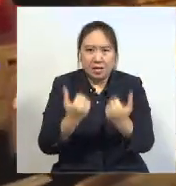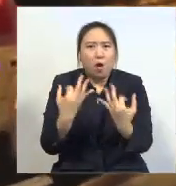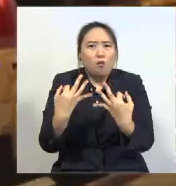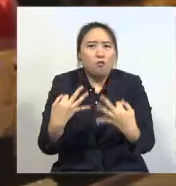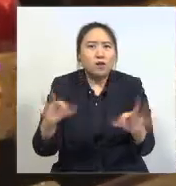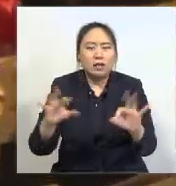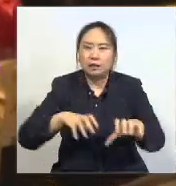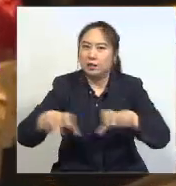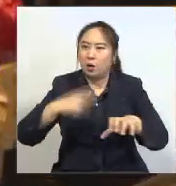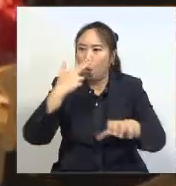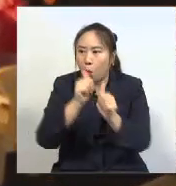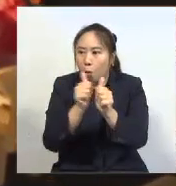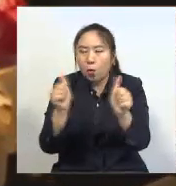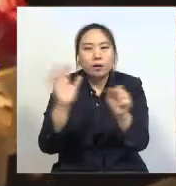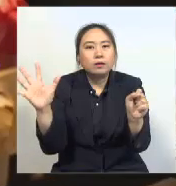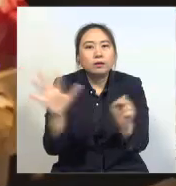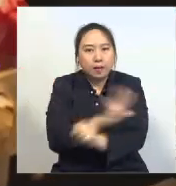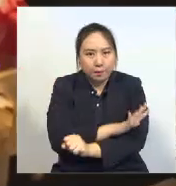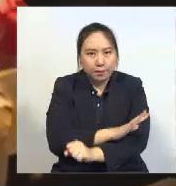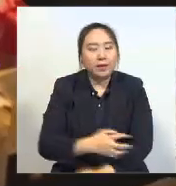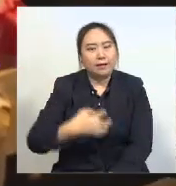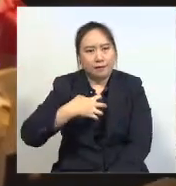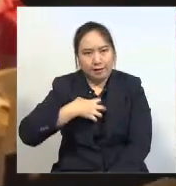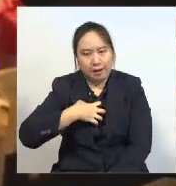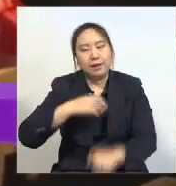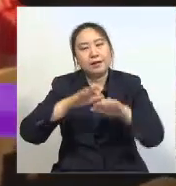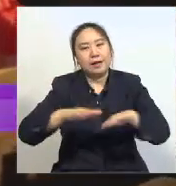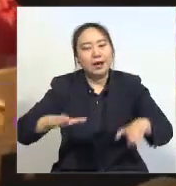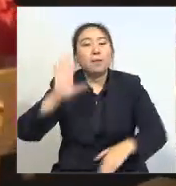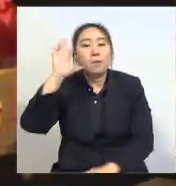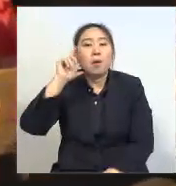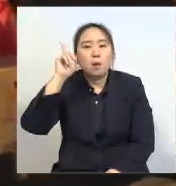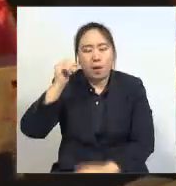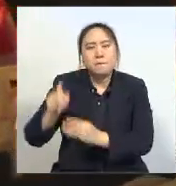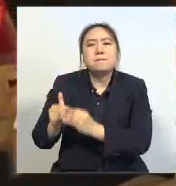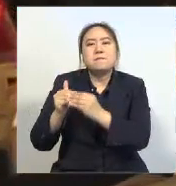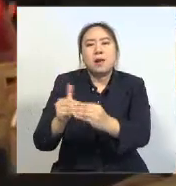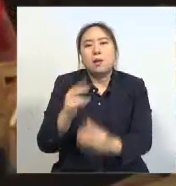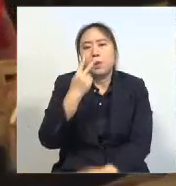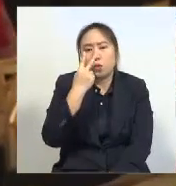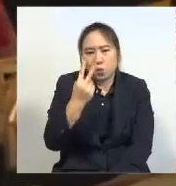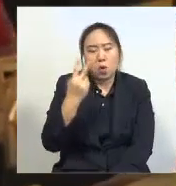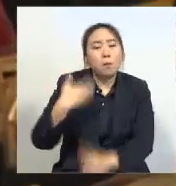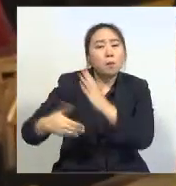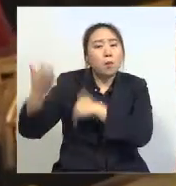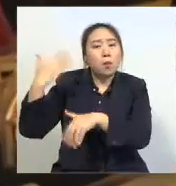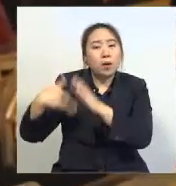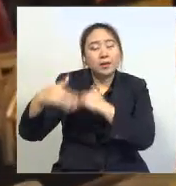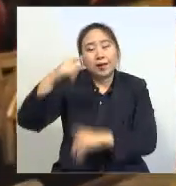เขาเต็มนะคะแล้วก็อีกอย่างอยากให้เด็กๆผู้ปกครองพาเด็กมาเพราะว่าประวัติศาสตร์ของเ